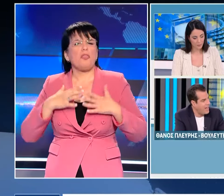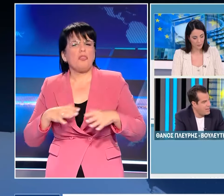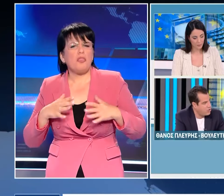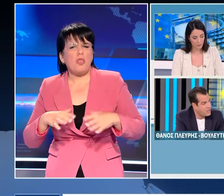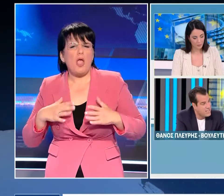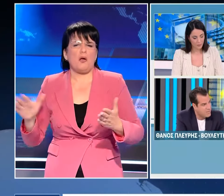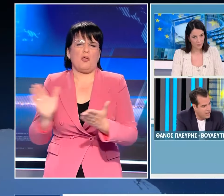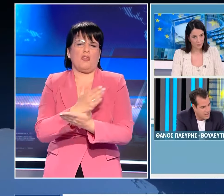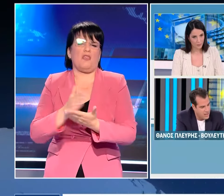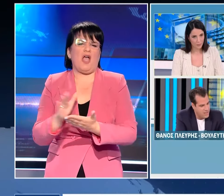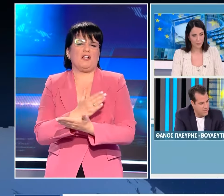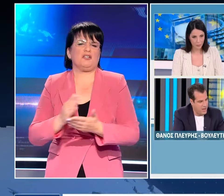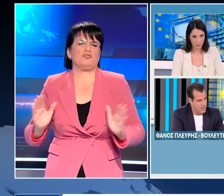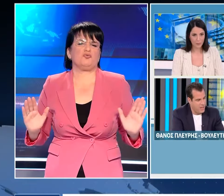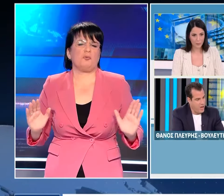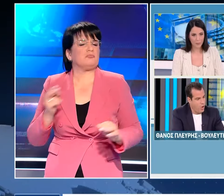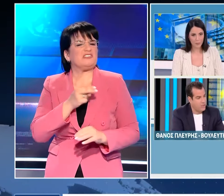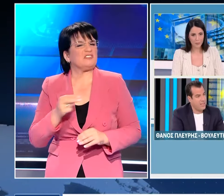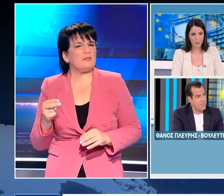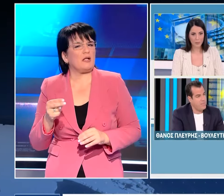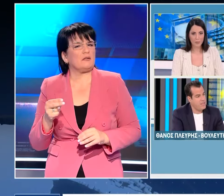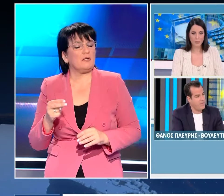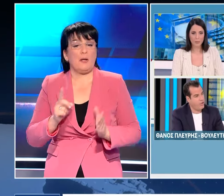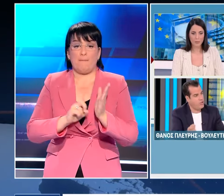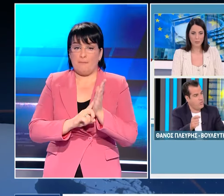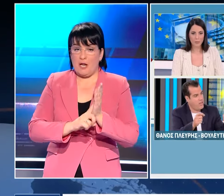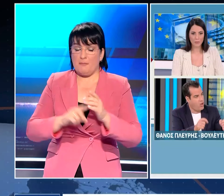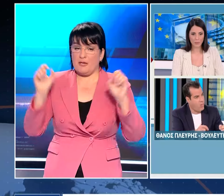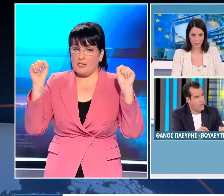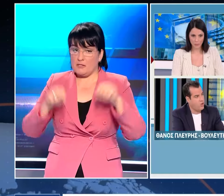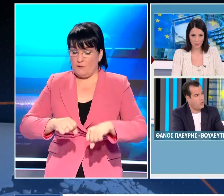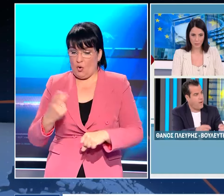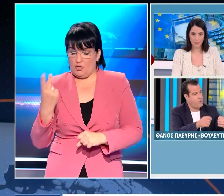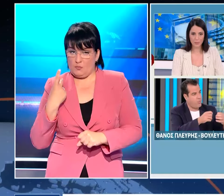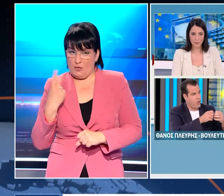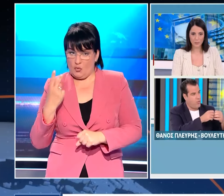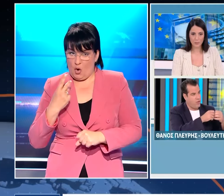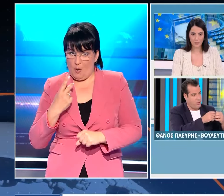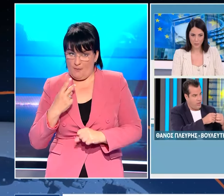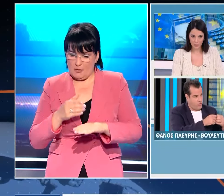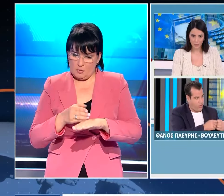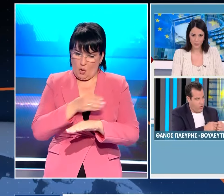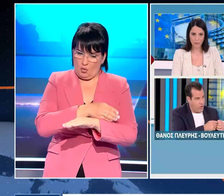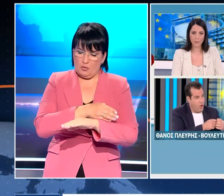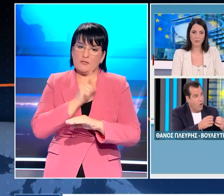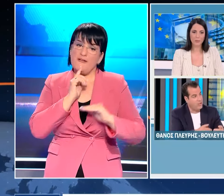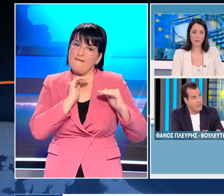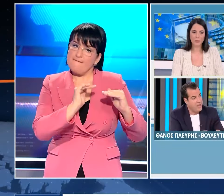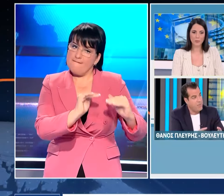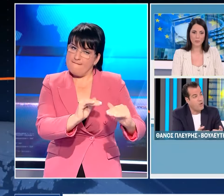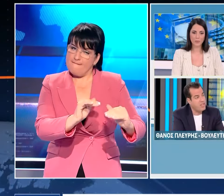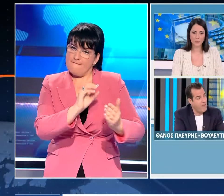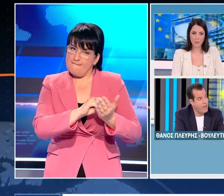την διαλύσω, τι σημαίνει. Σημαίνει ότι θα πρέπει να συμφωνήσουμε οι δυο μας ότι πάμε στο προηγούμενο status quo,